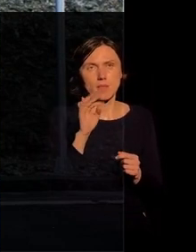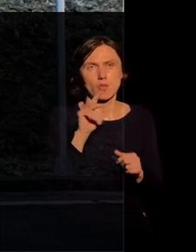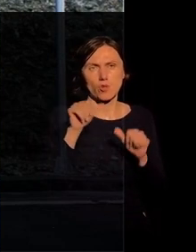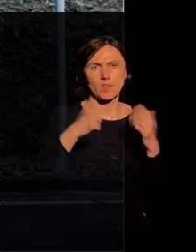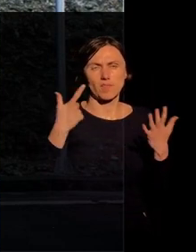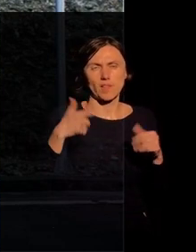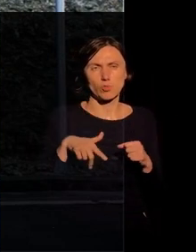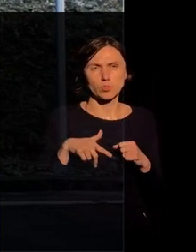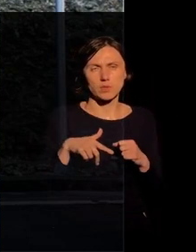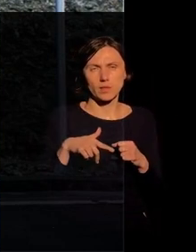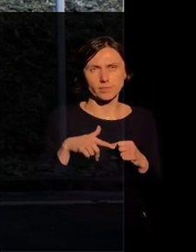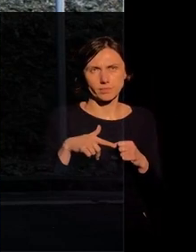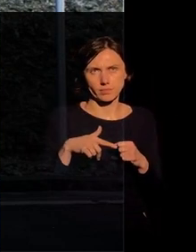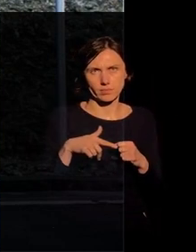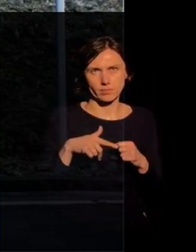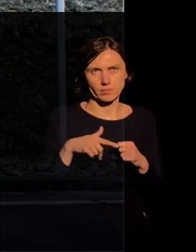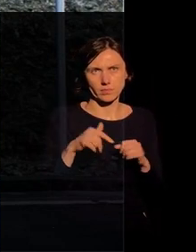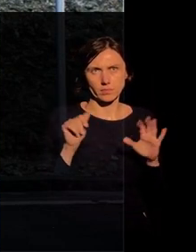roku